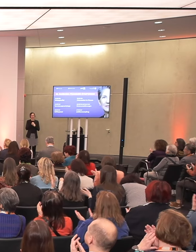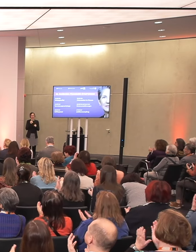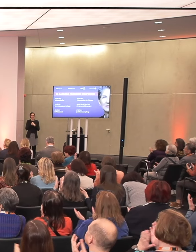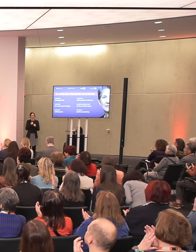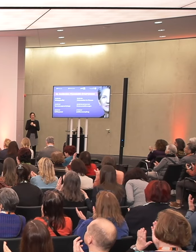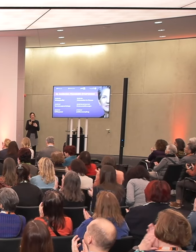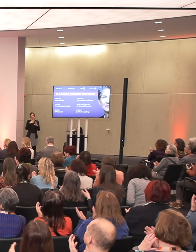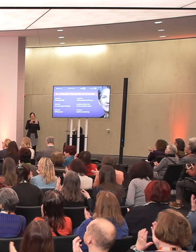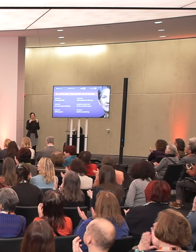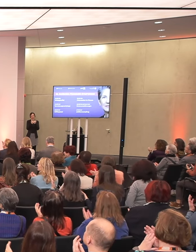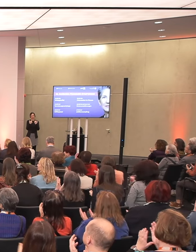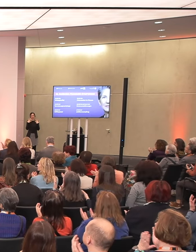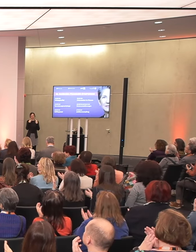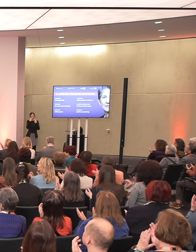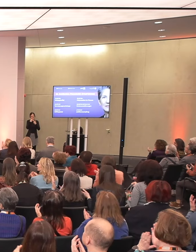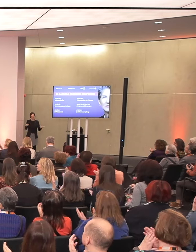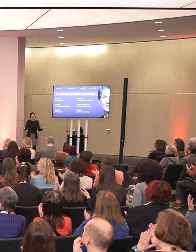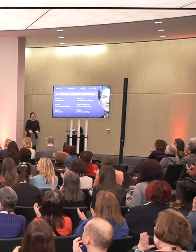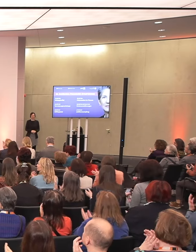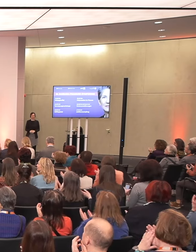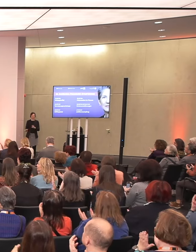Applaus Auf Wiedersehen